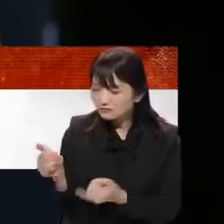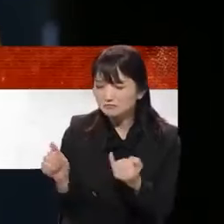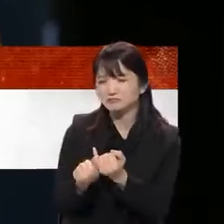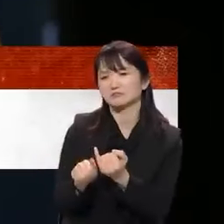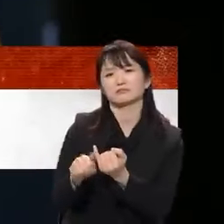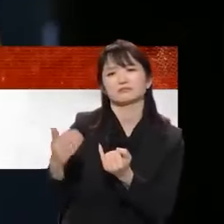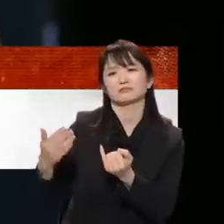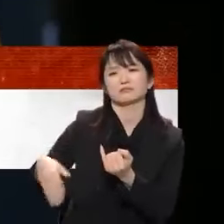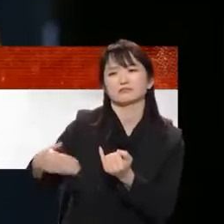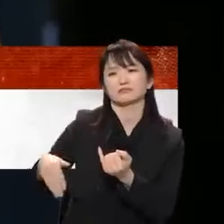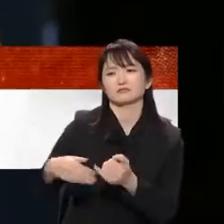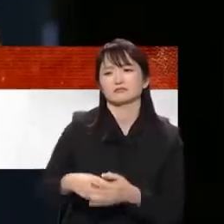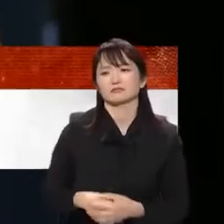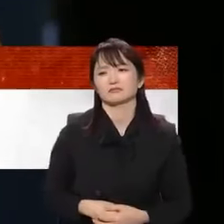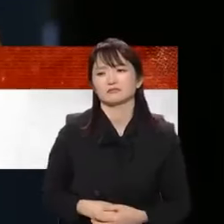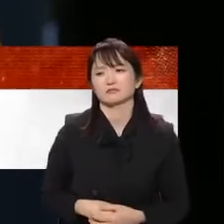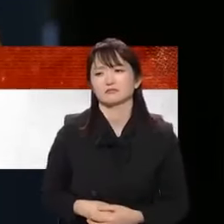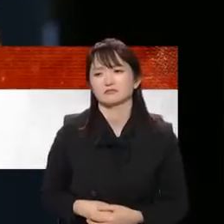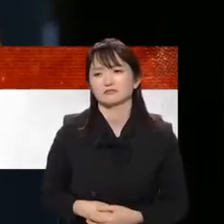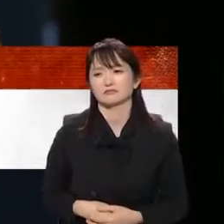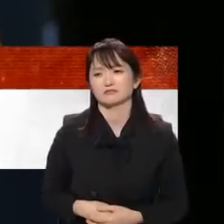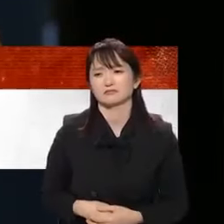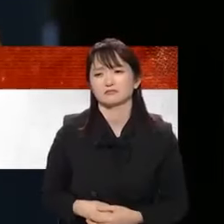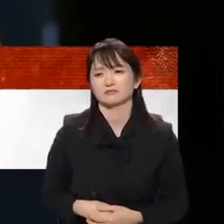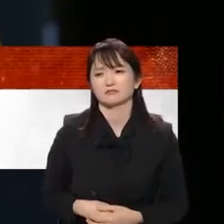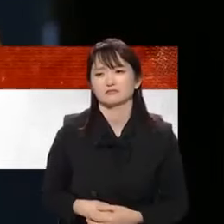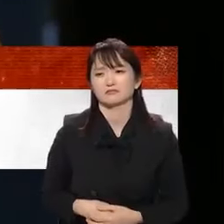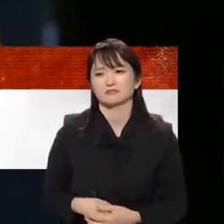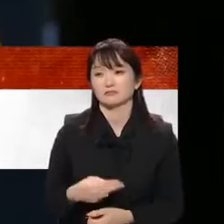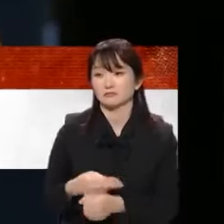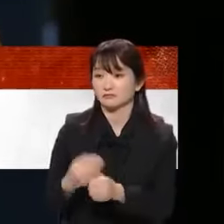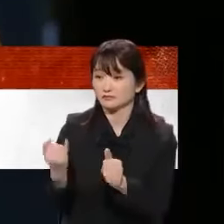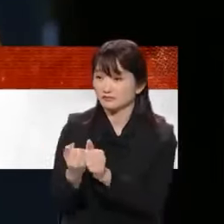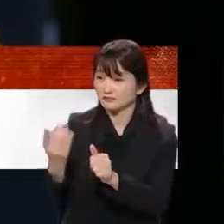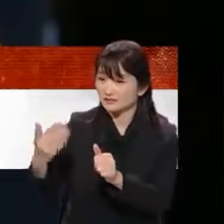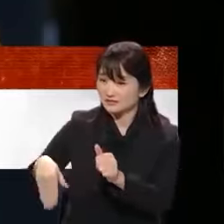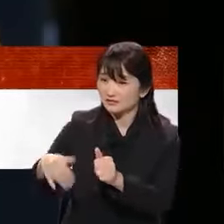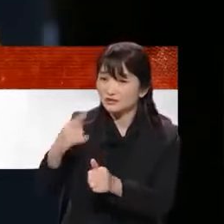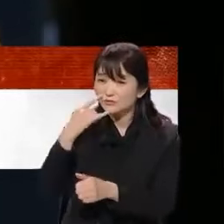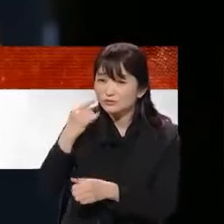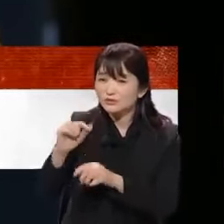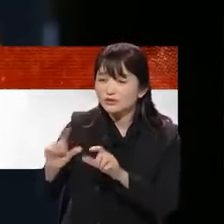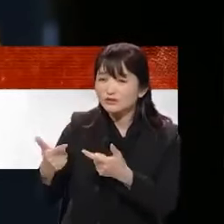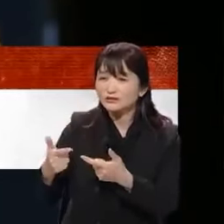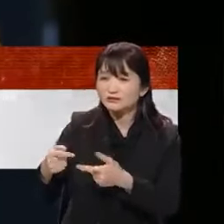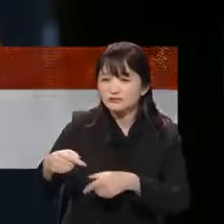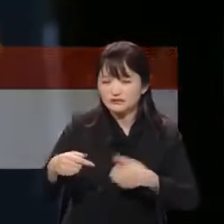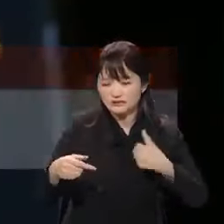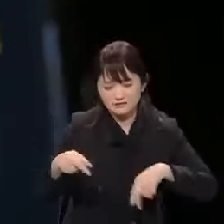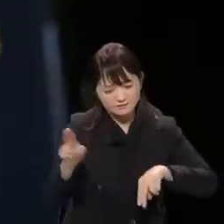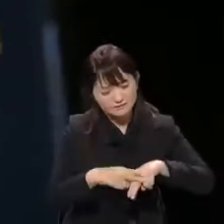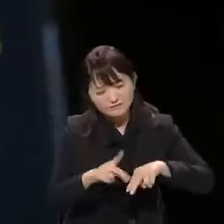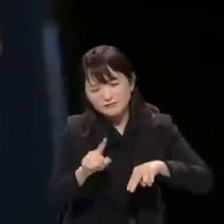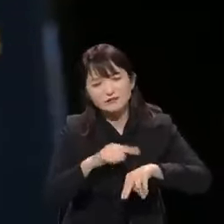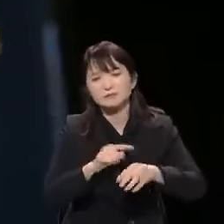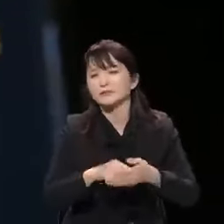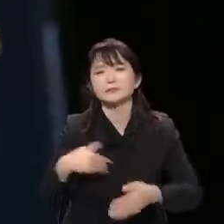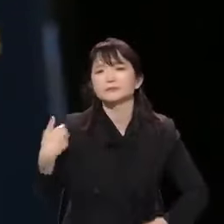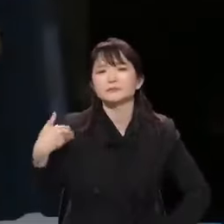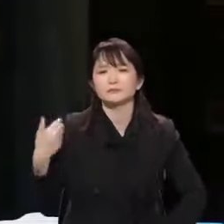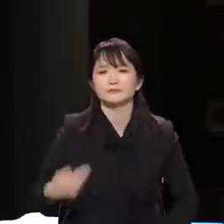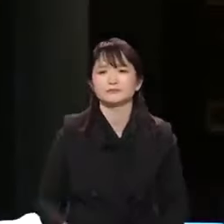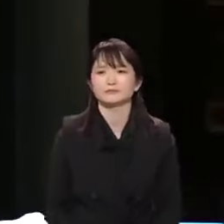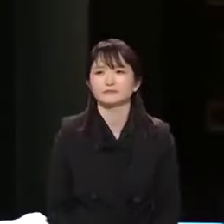결혼 안 했다고. 예, 선생님 결혼 안 했으니까 부모가 아니니까 이거 모른다고.